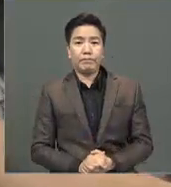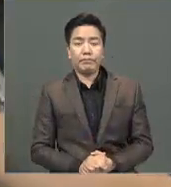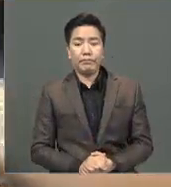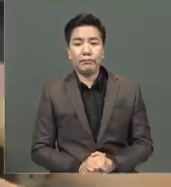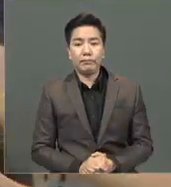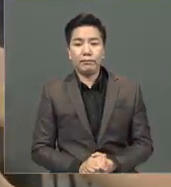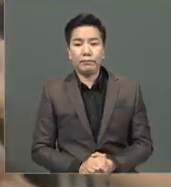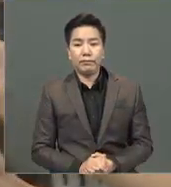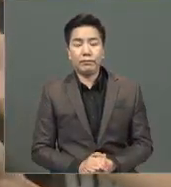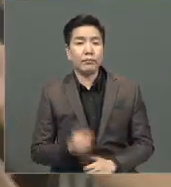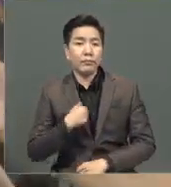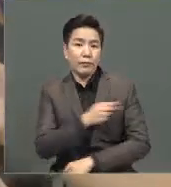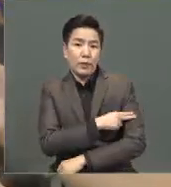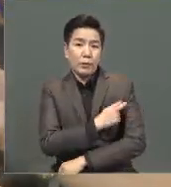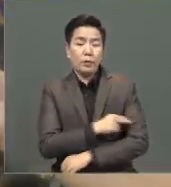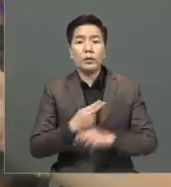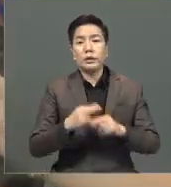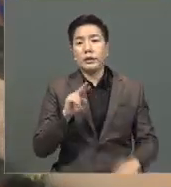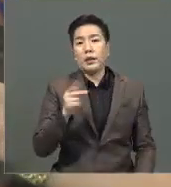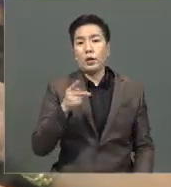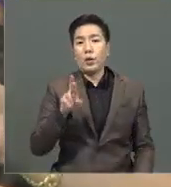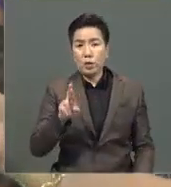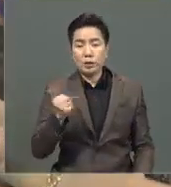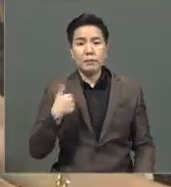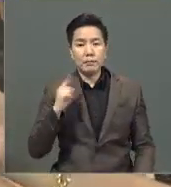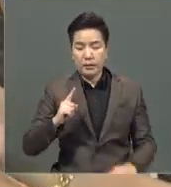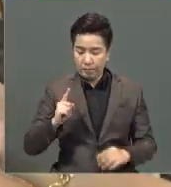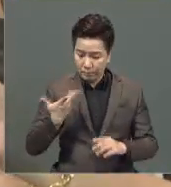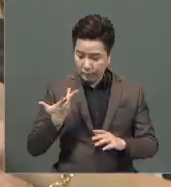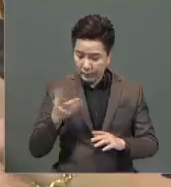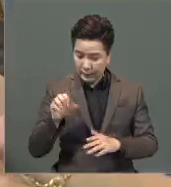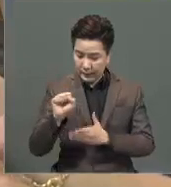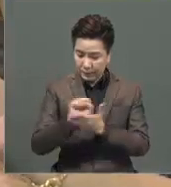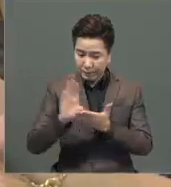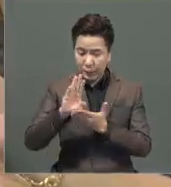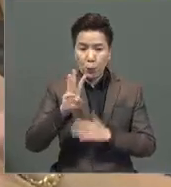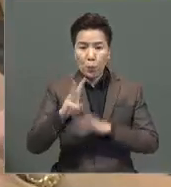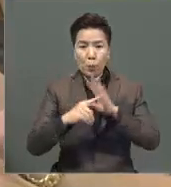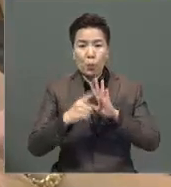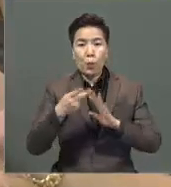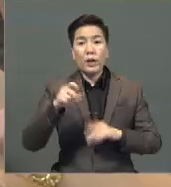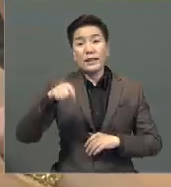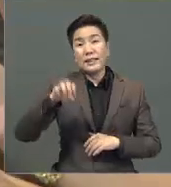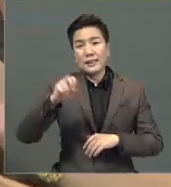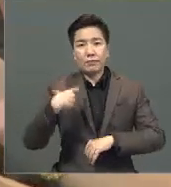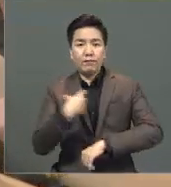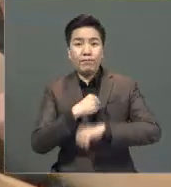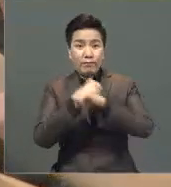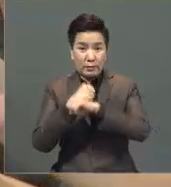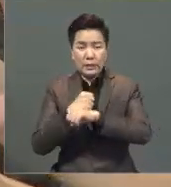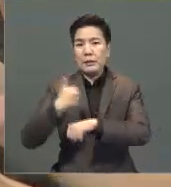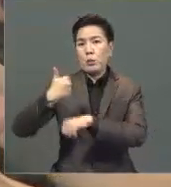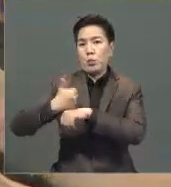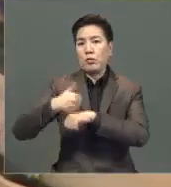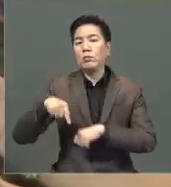ขณะที่ในแพทย์นครเปรมศรีนะคะซึ่งท่านเป็นผู้อำนวยการสถาบันวัคซีนแห่งชาติท่านก็บอกว่าสำหรับ